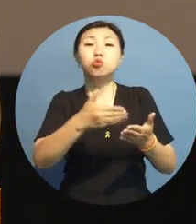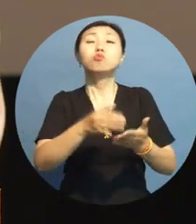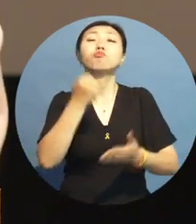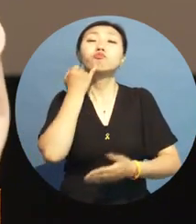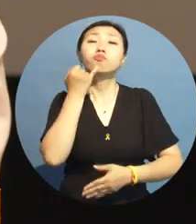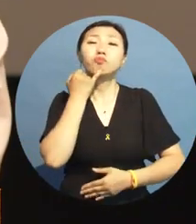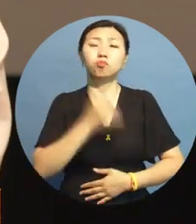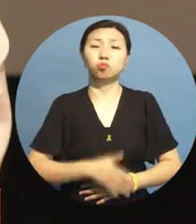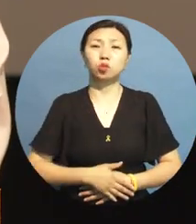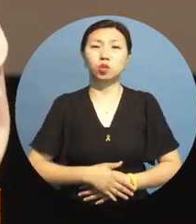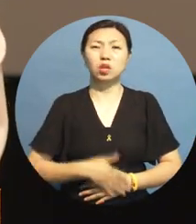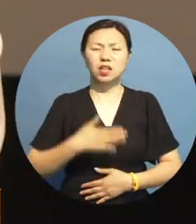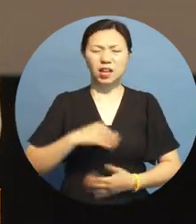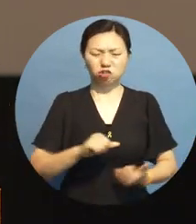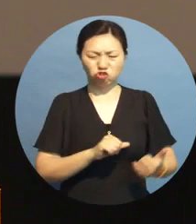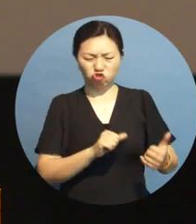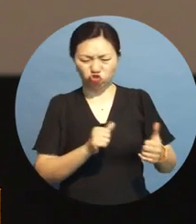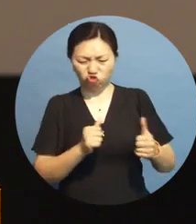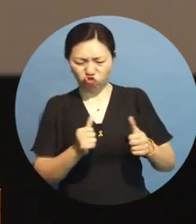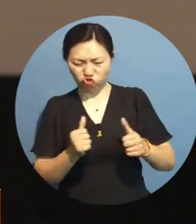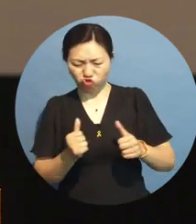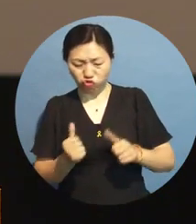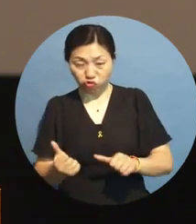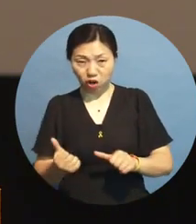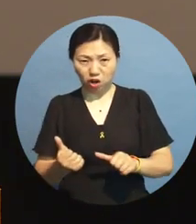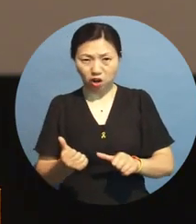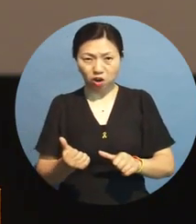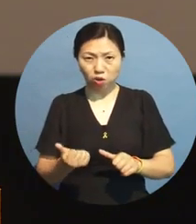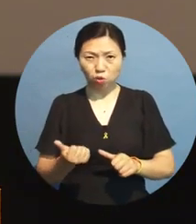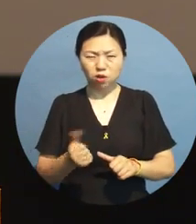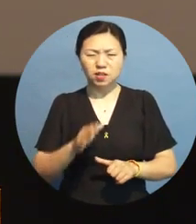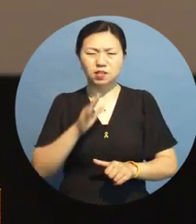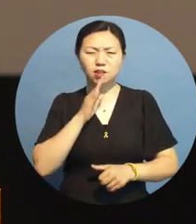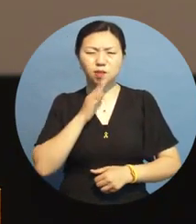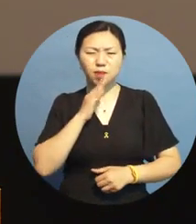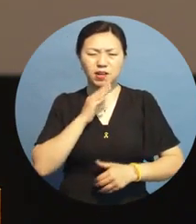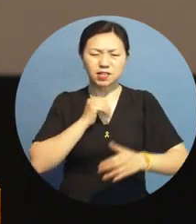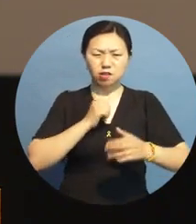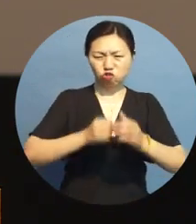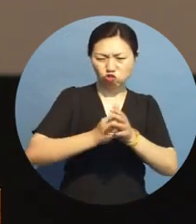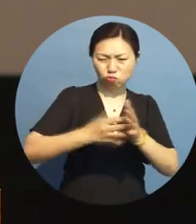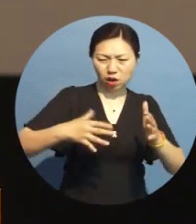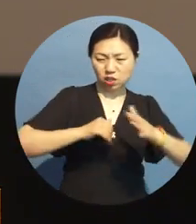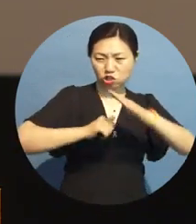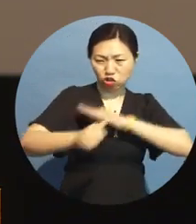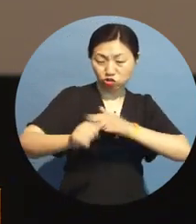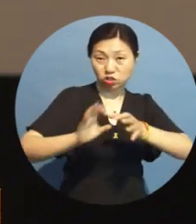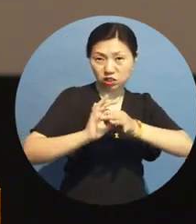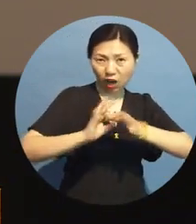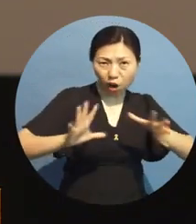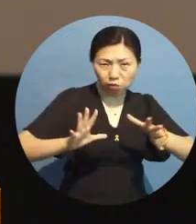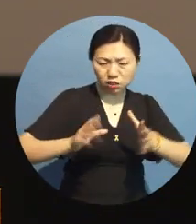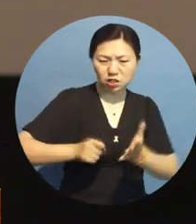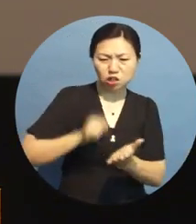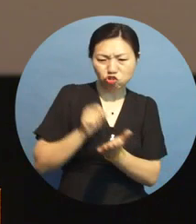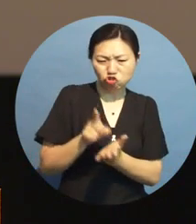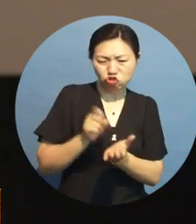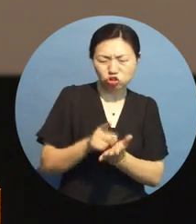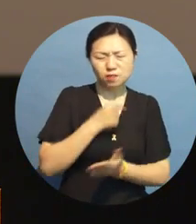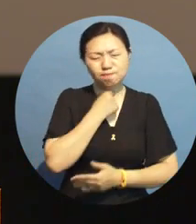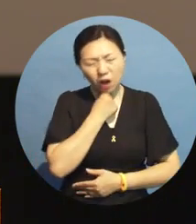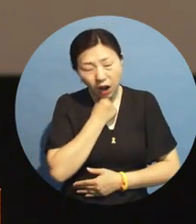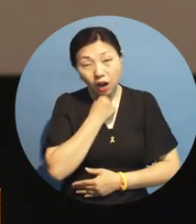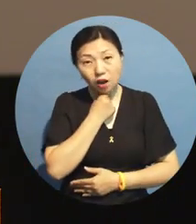나는 뭐 죽어도 뭐 유명한 선수가 되든 안 되든 나는 평생 축구가 가지고